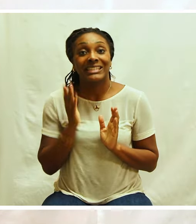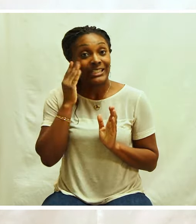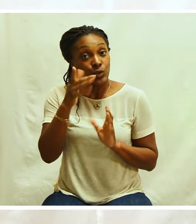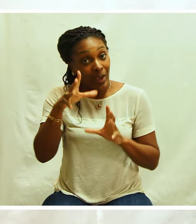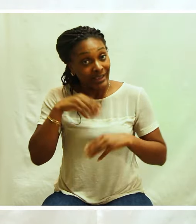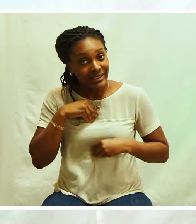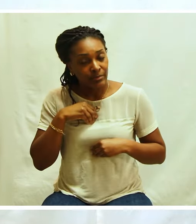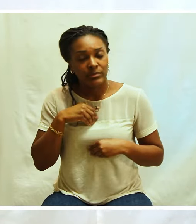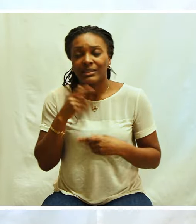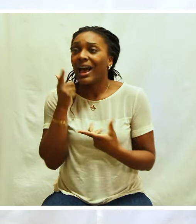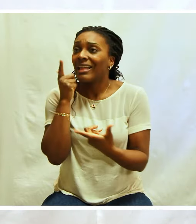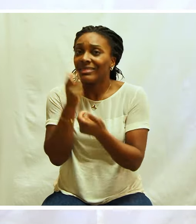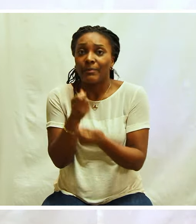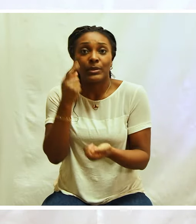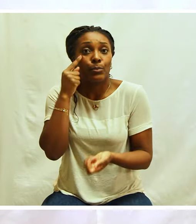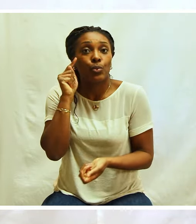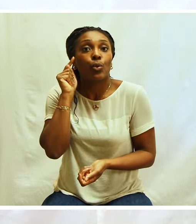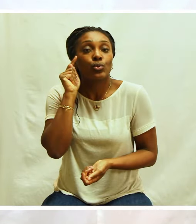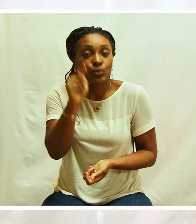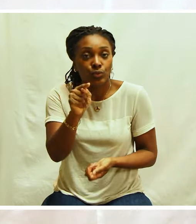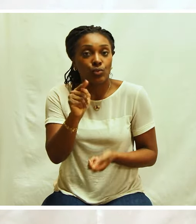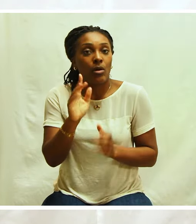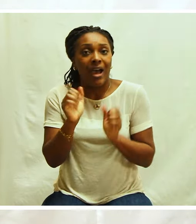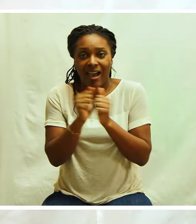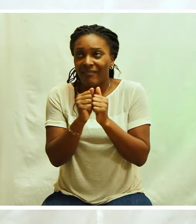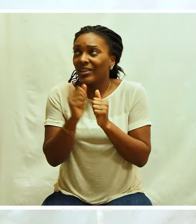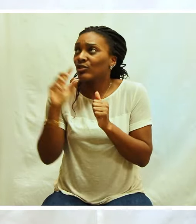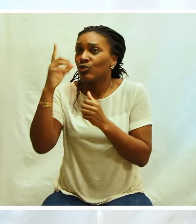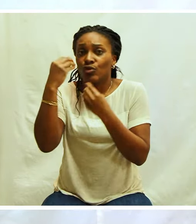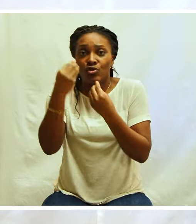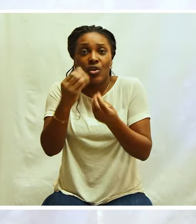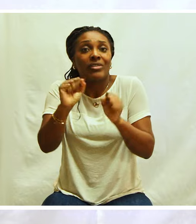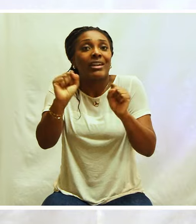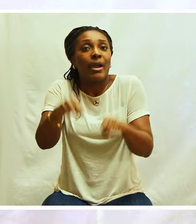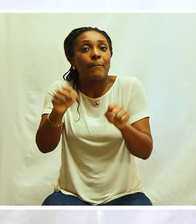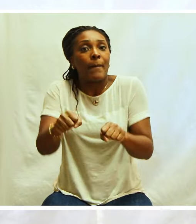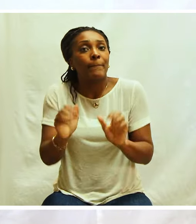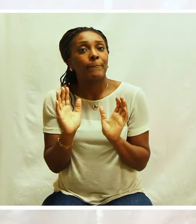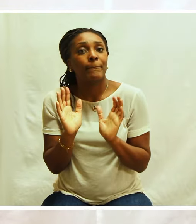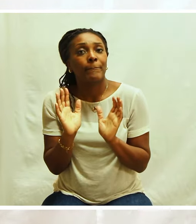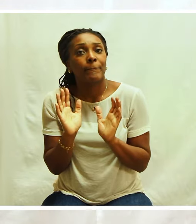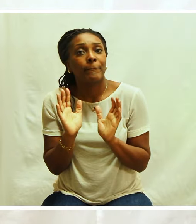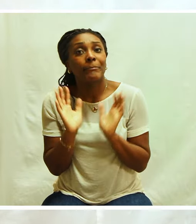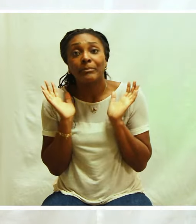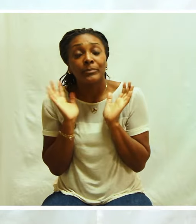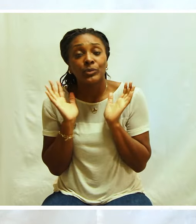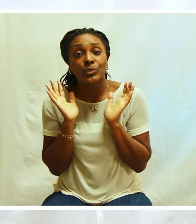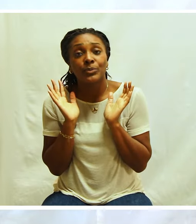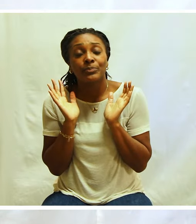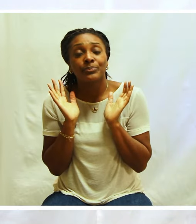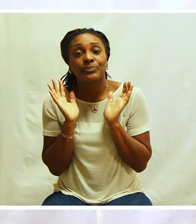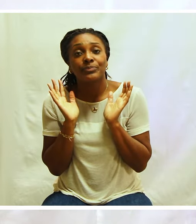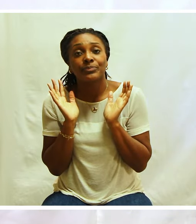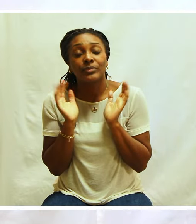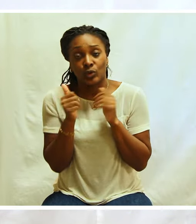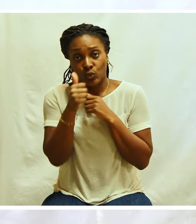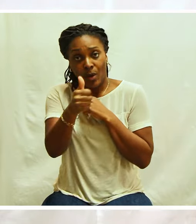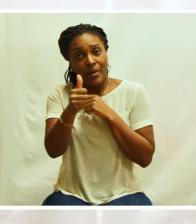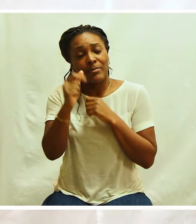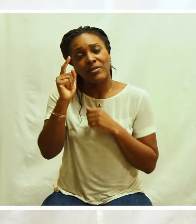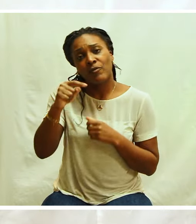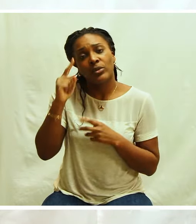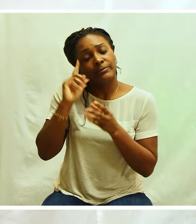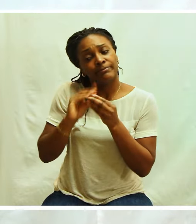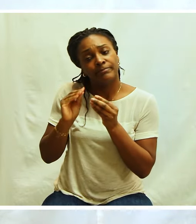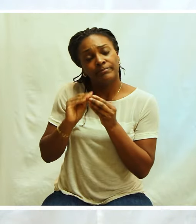l'acceptes, avec ce qu'il t'a donné comme capacité pour le faire. Et la question que tu dois te poser aujourd'hui,